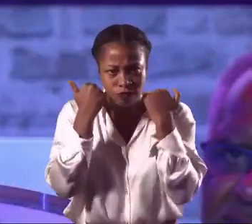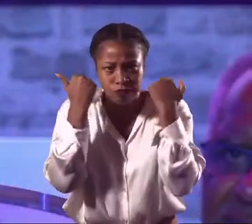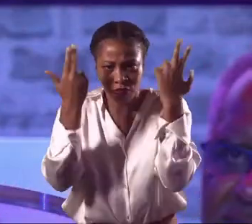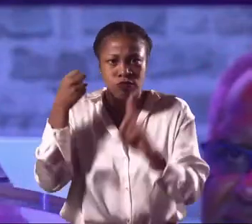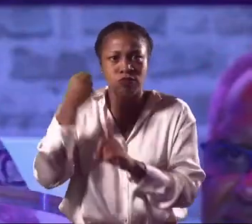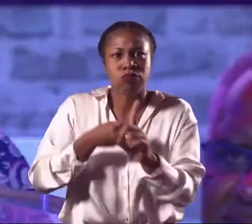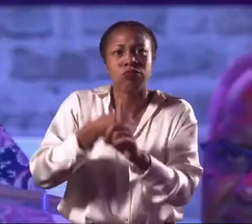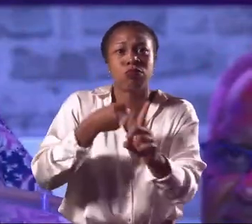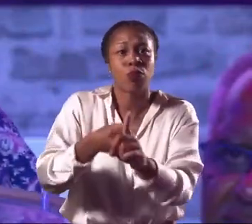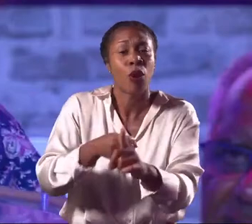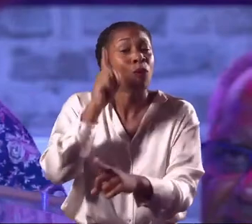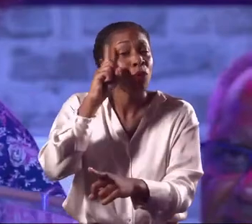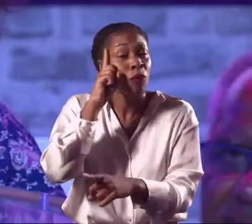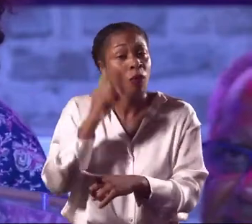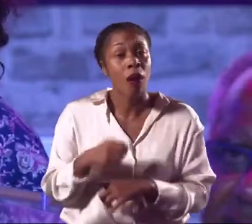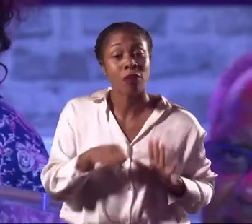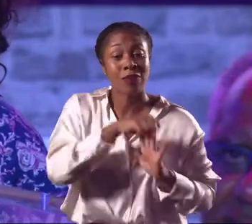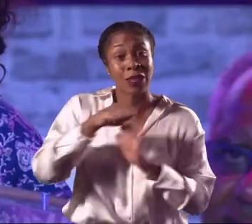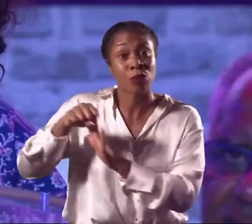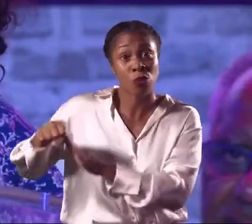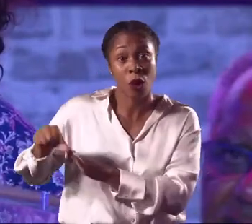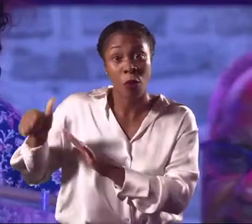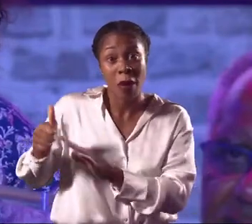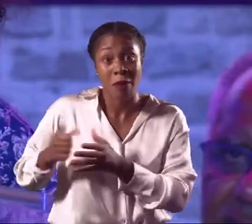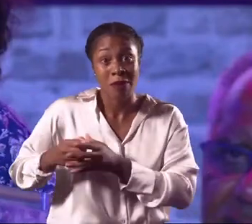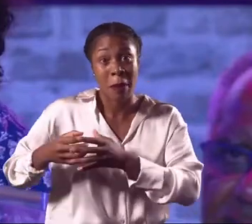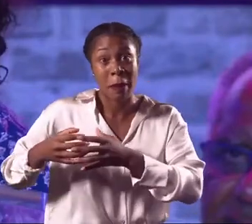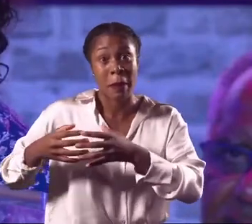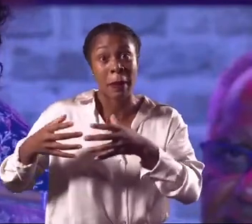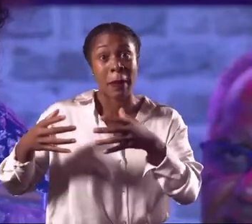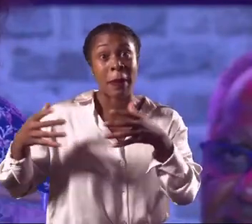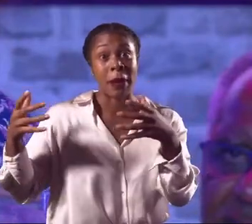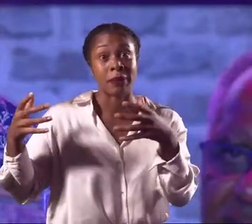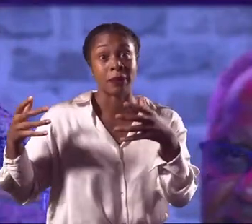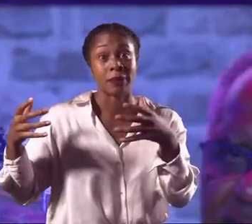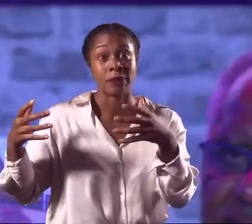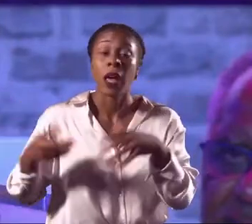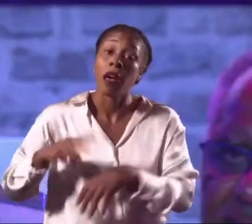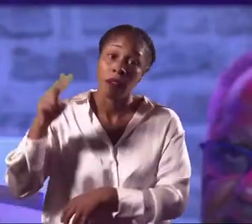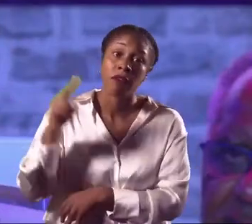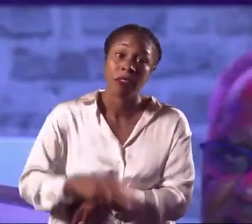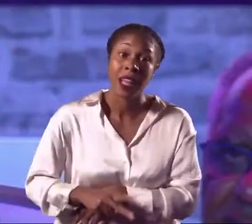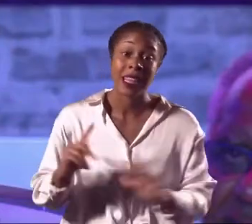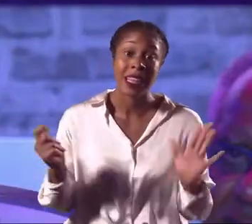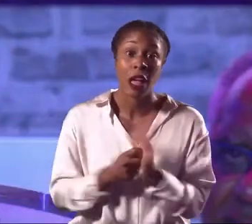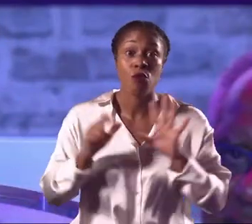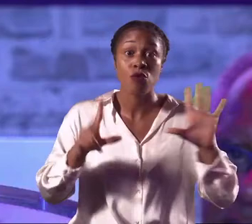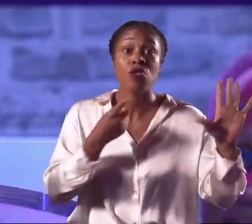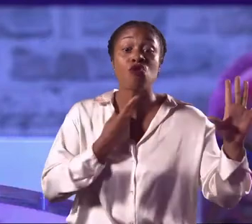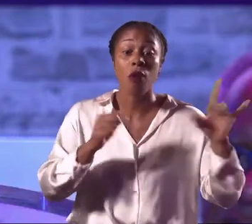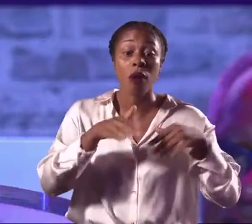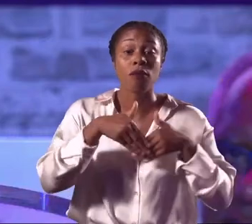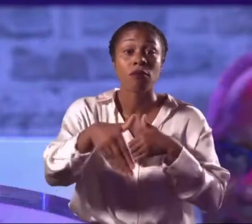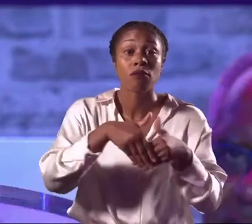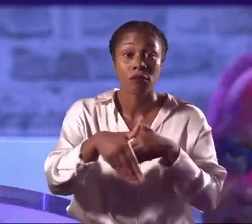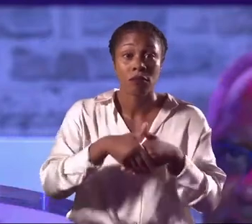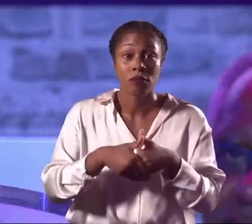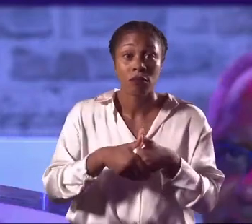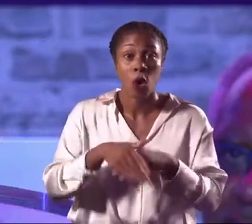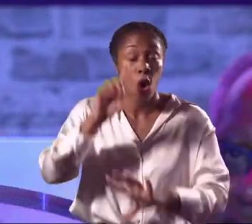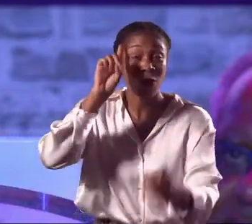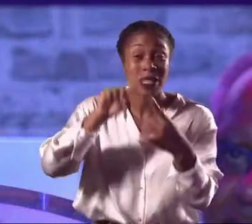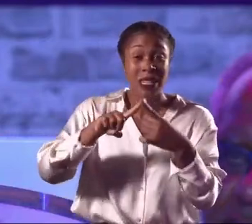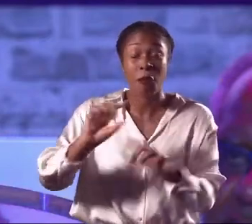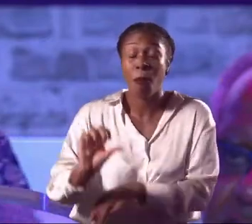où l'extrême droite progresse partout en Europe. Mais c'est clair que cette élection du 8 juin prochain, ça va être d'abord